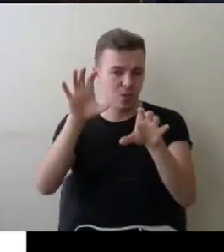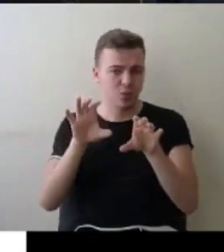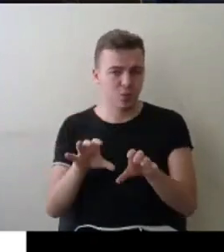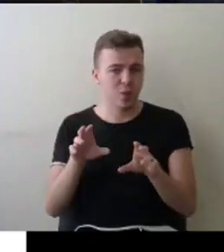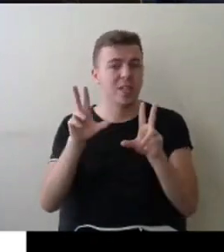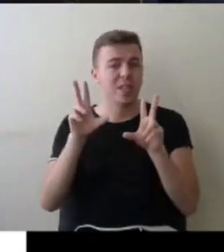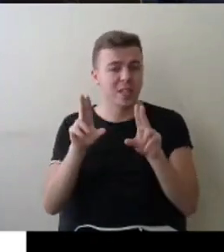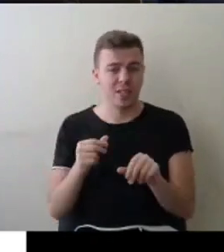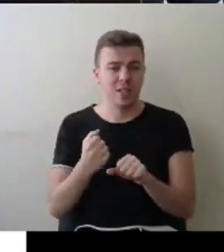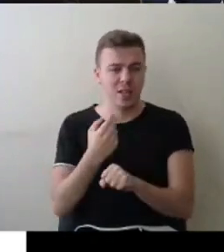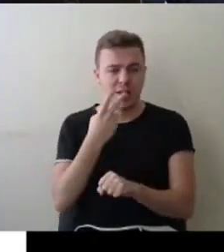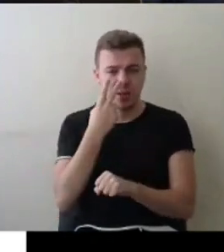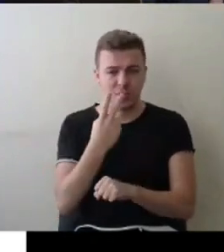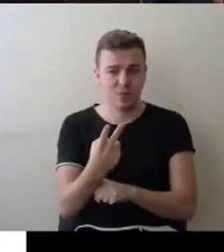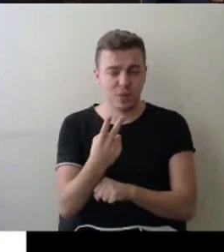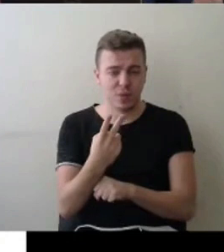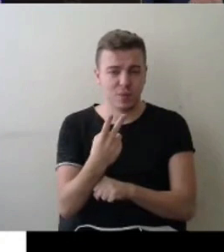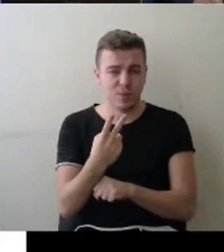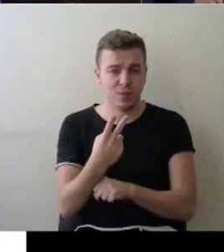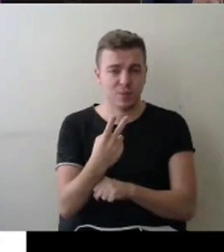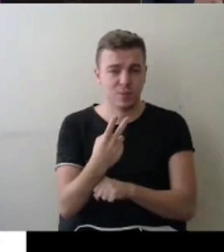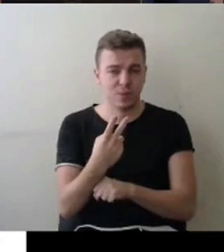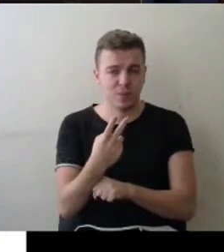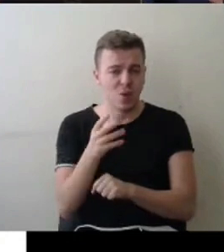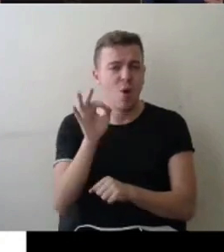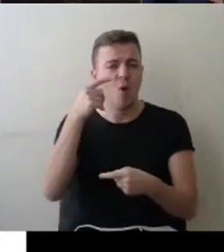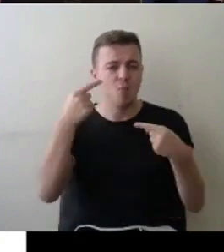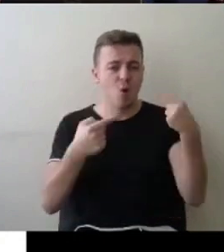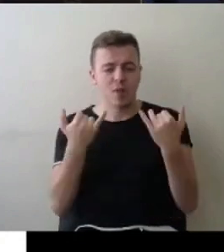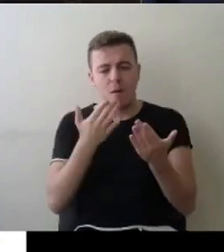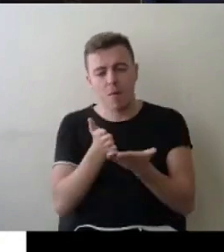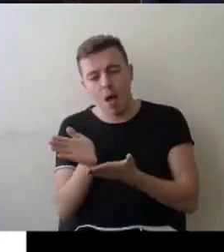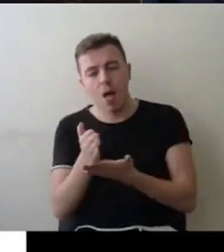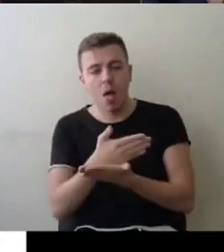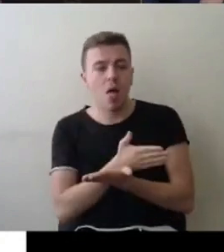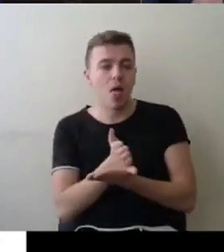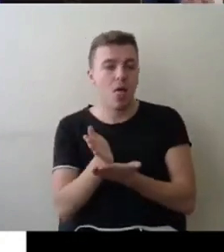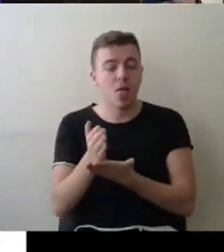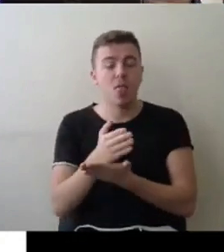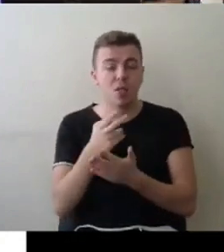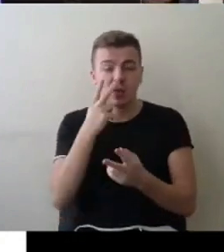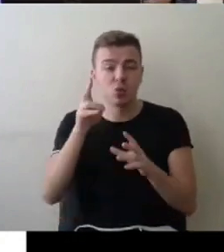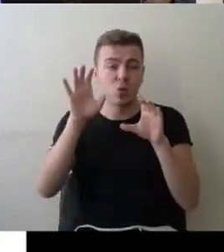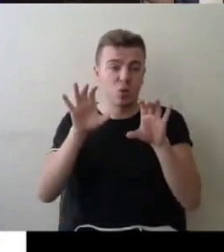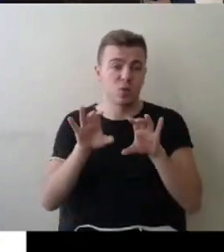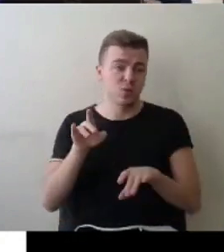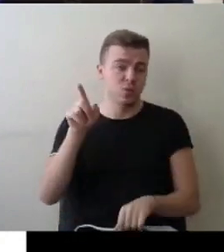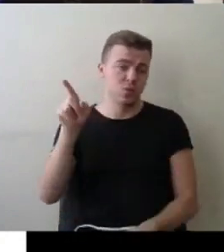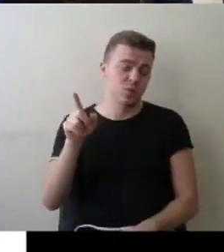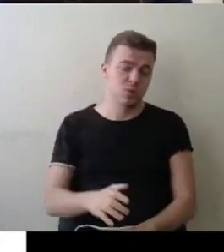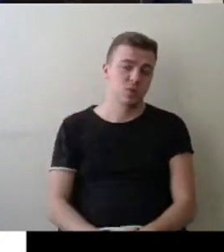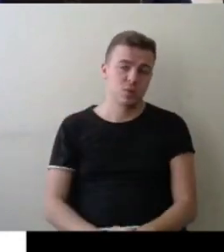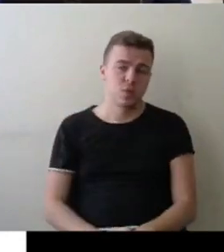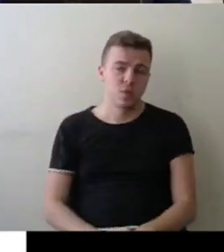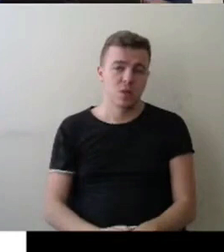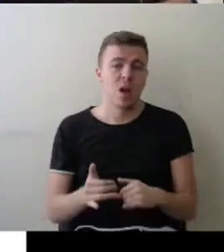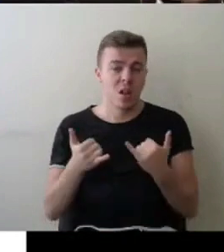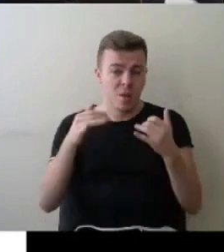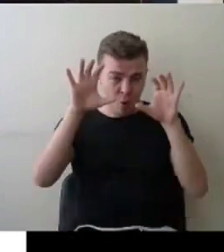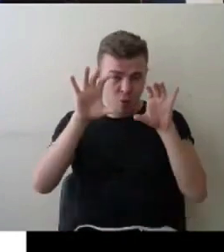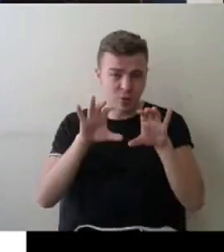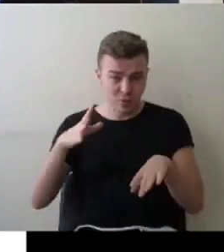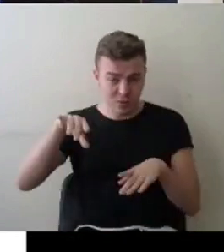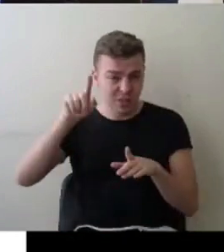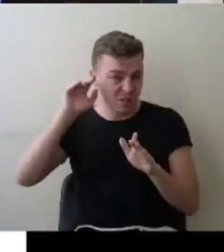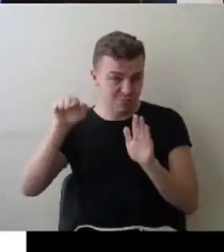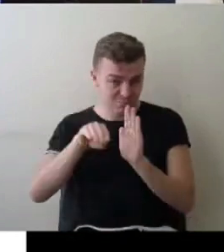visuomeninį politinį diskursą apie įvairius dalykus, kas vyksta, ne? Tai ar yra rimtai žiūrima į konstituciją? Ne?